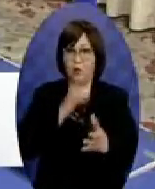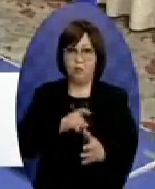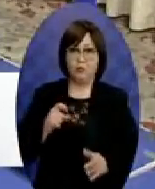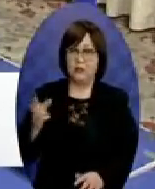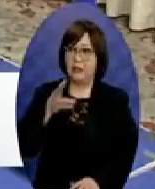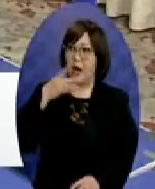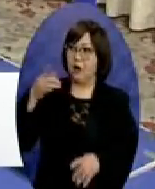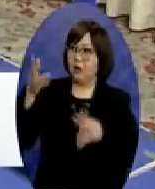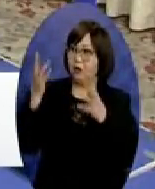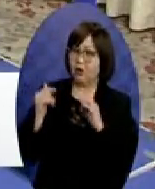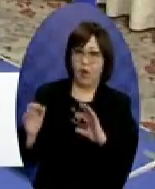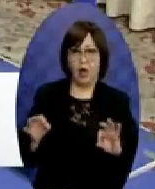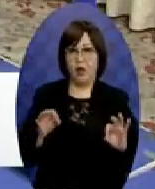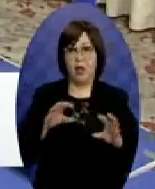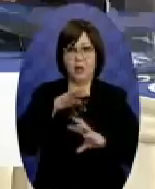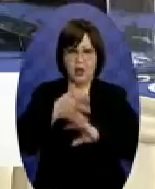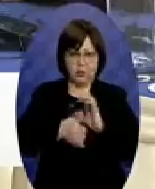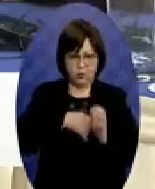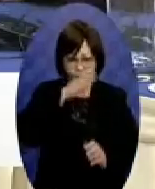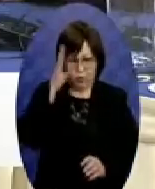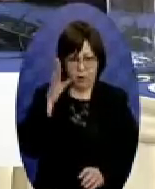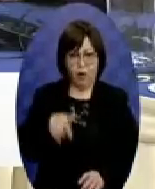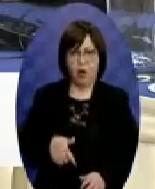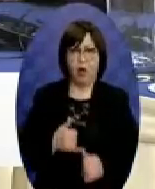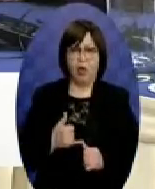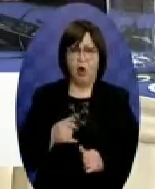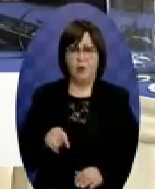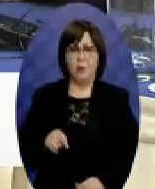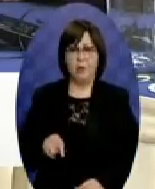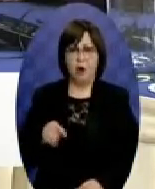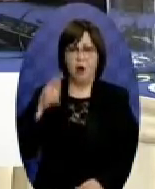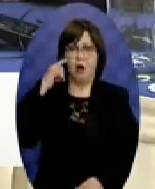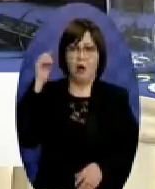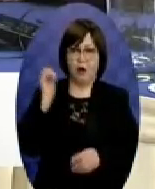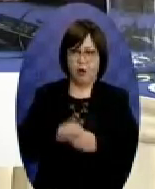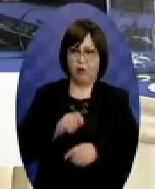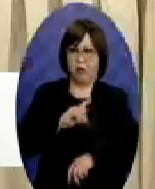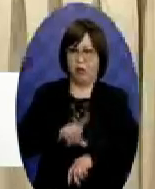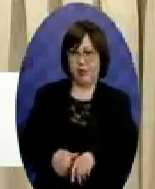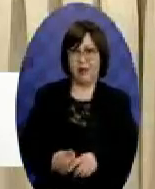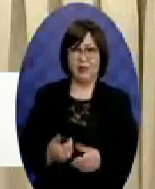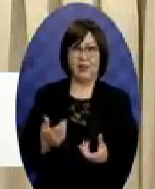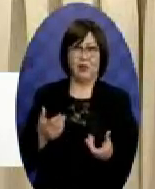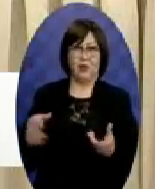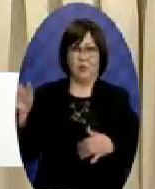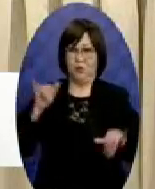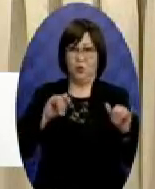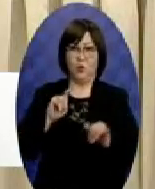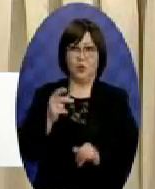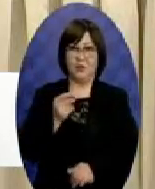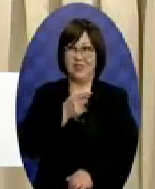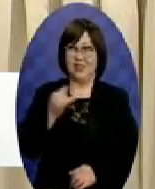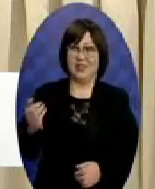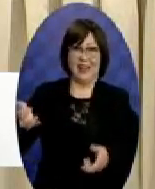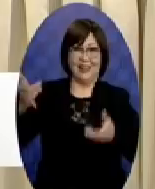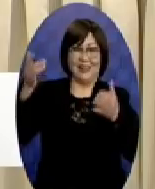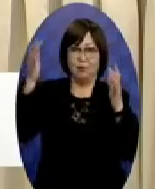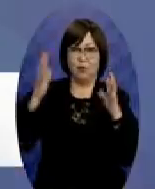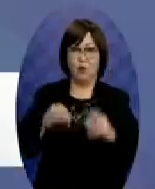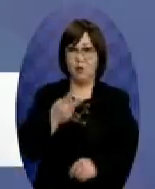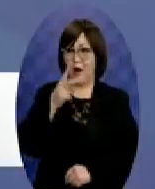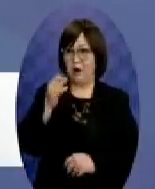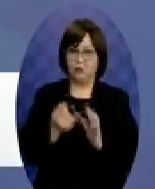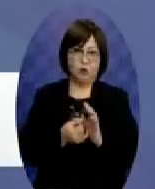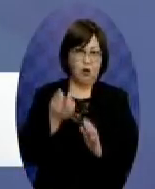амьсгалын өөрчлөлт дэлхийн дулаарлал нь юунд хүргэж байгааг ойлгодог. Тиймээс улс орнууд хүлэмжийн хин ялгарлыг бууруулах зорилгоор 2016 онд